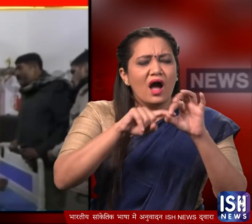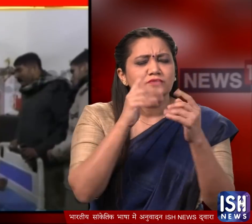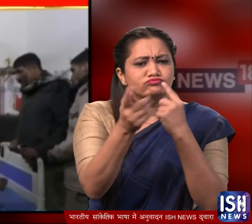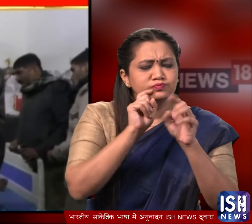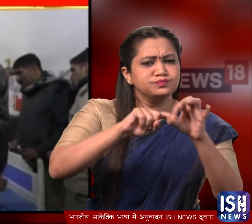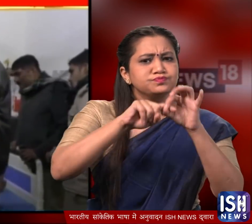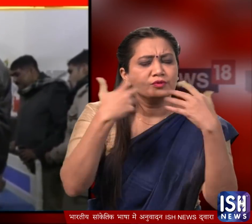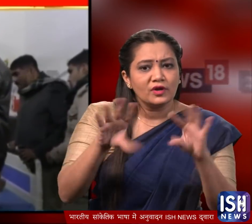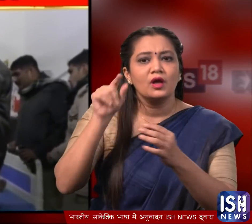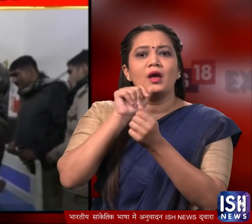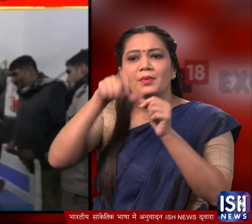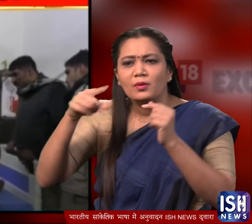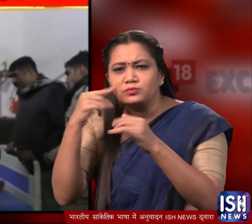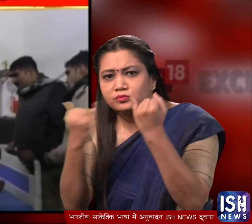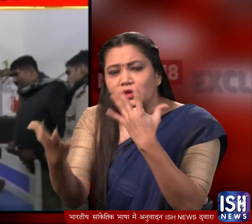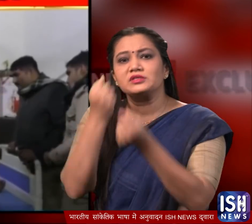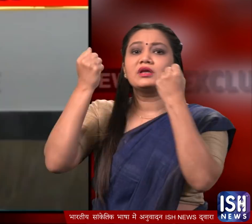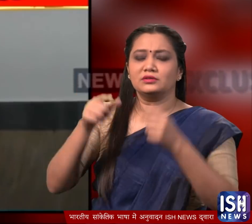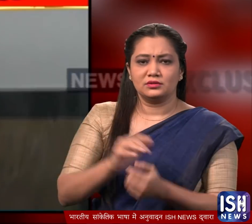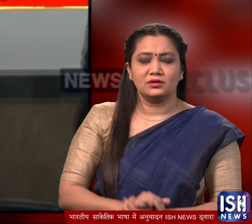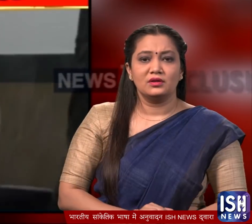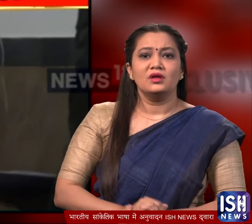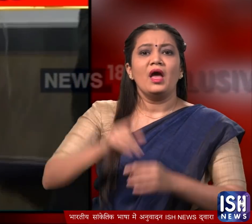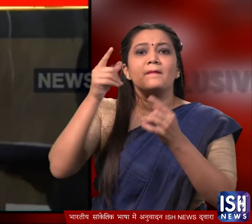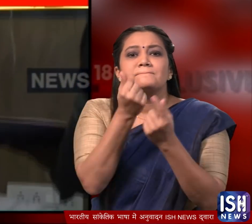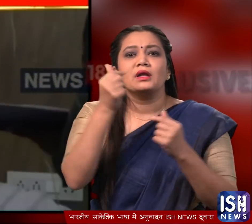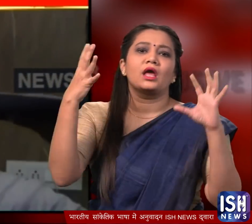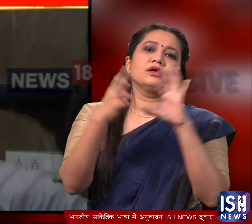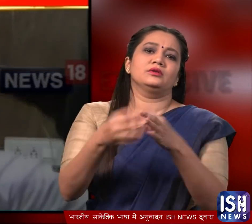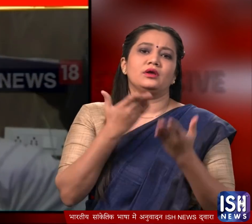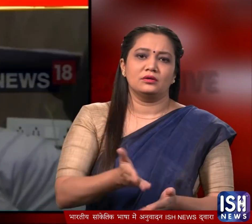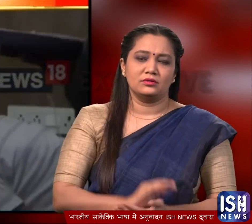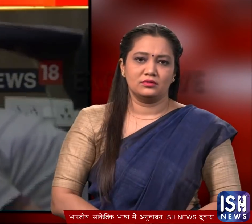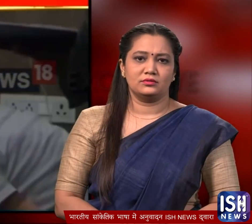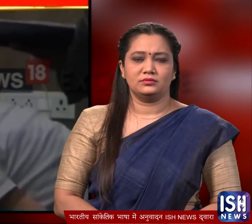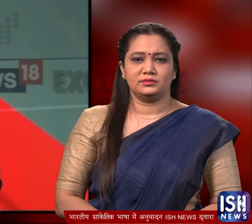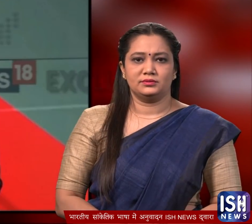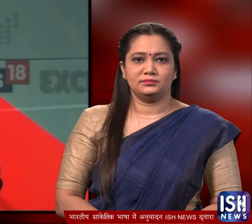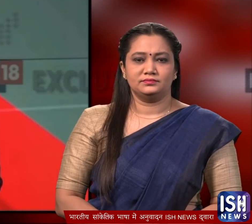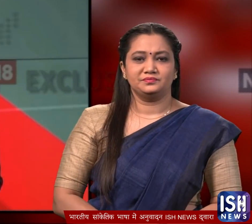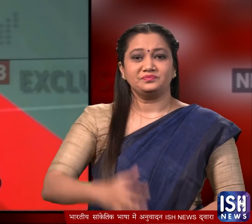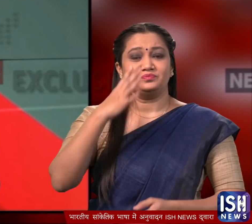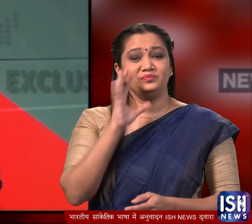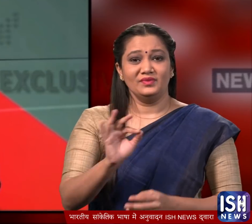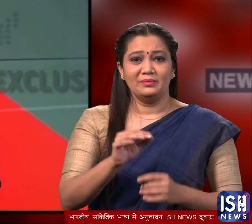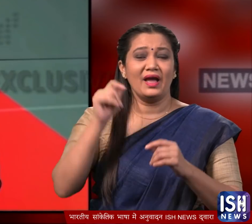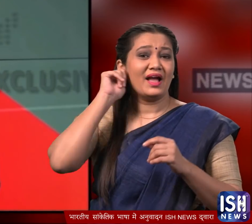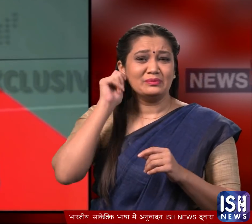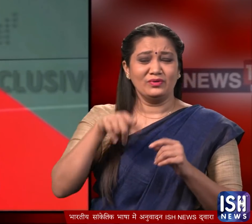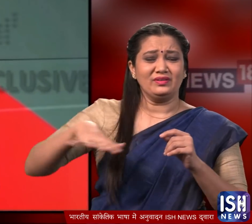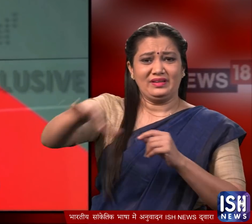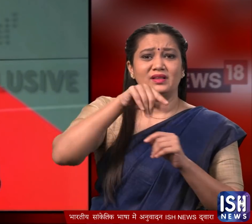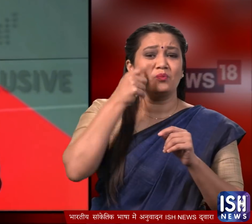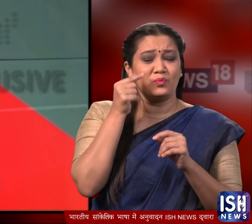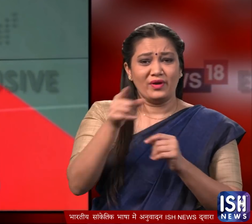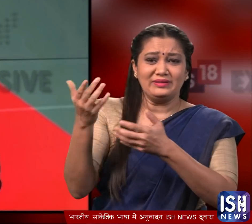उस लड़के का बयान लेकर आरोपियों को पकड़ने में जुट गई। बताया गया पैसों के लिए ये मारपीट की गई। सौभाग्य की एक बात यह है कि